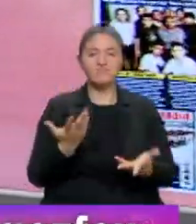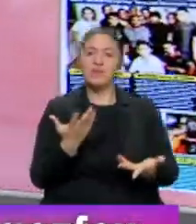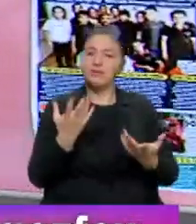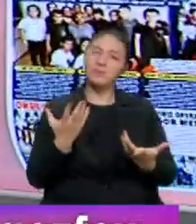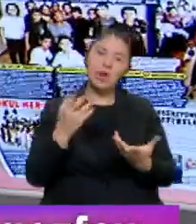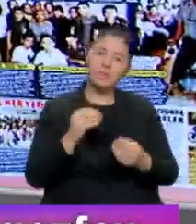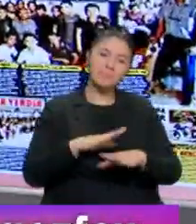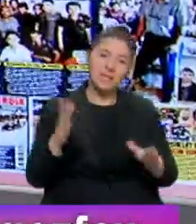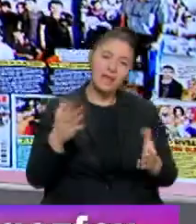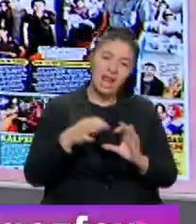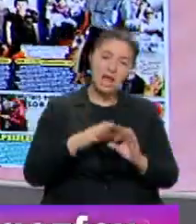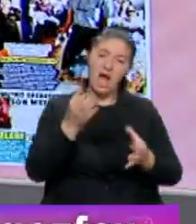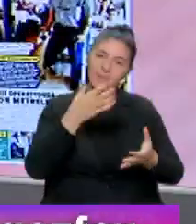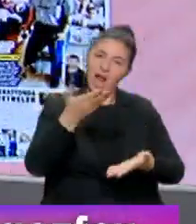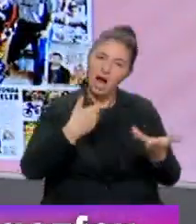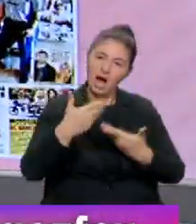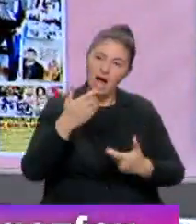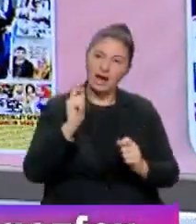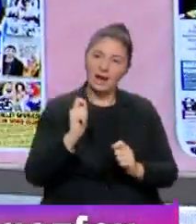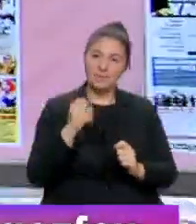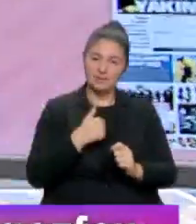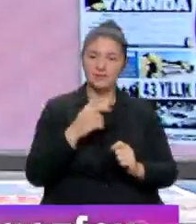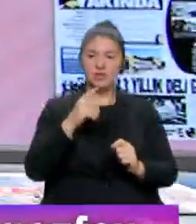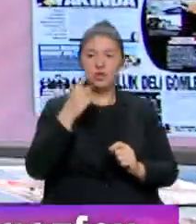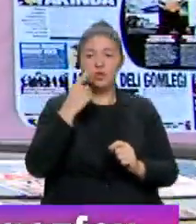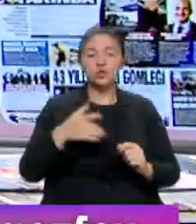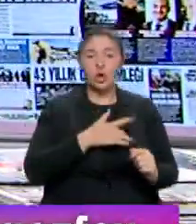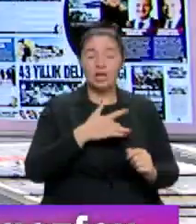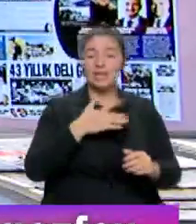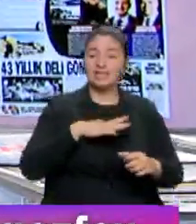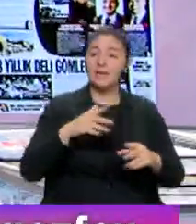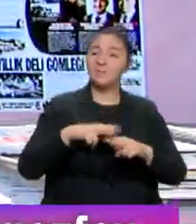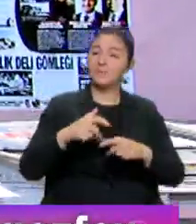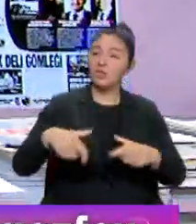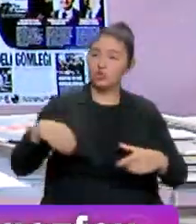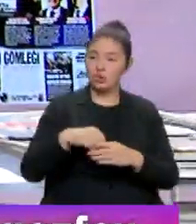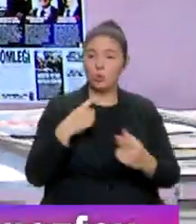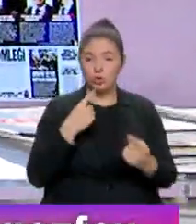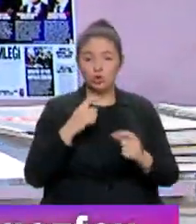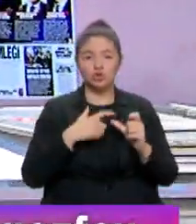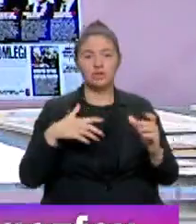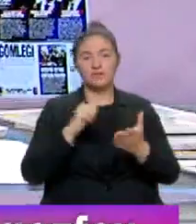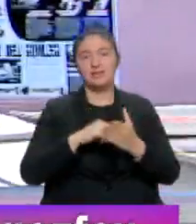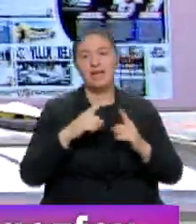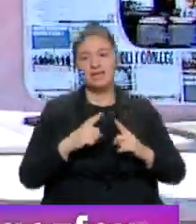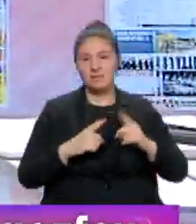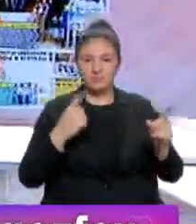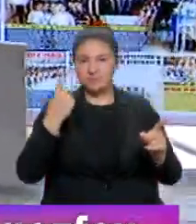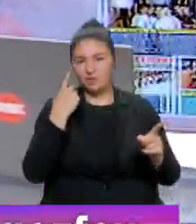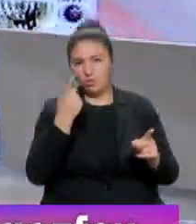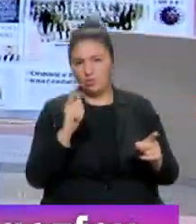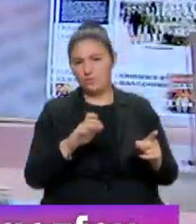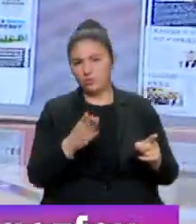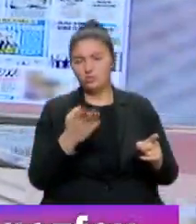olup bitenlerle ilgili haberleri de lütfen bizimle paylaşın Gönül ister ki başlığı altında konuşuyoruz sosyal medya hesaplarımızda